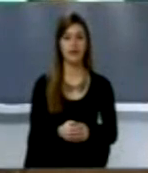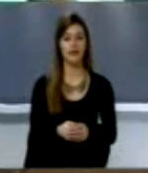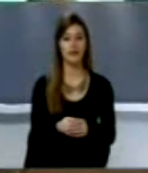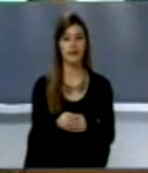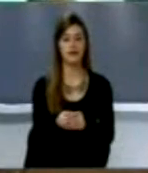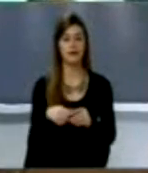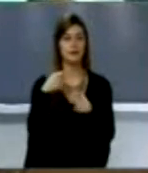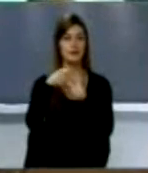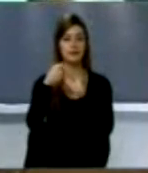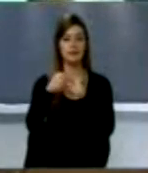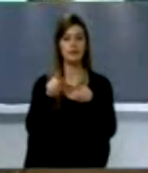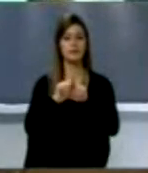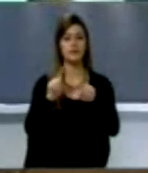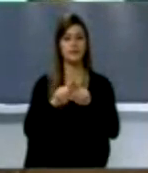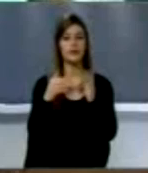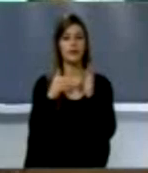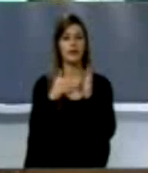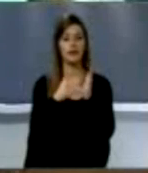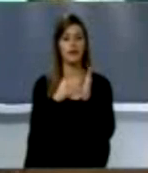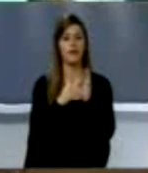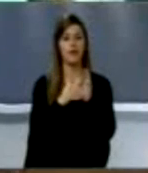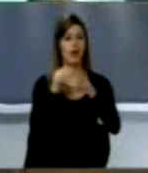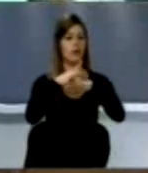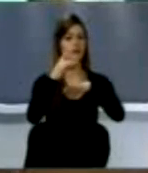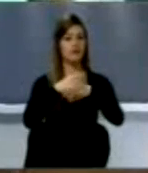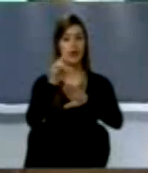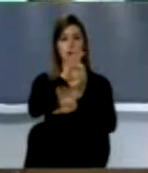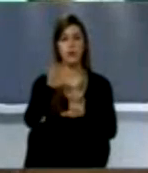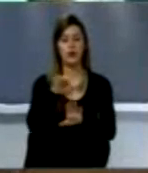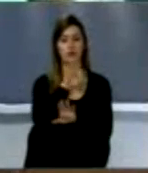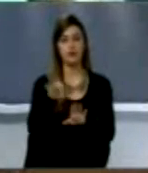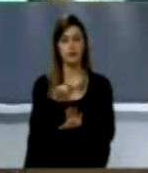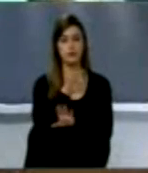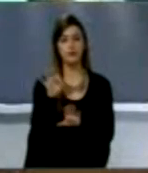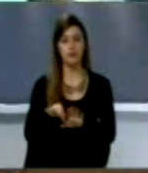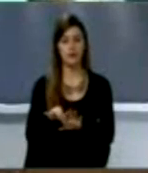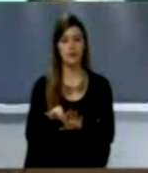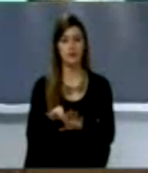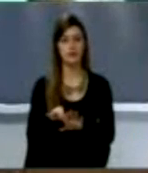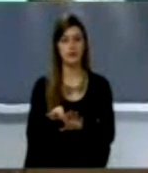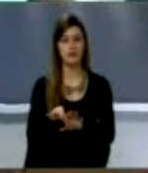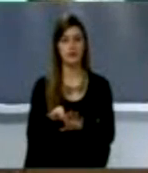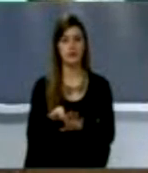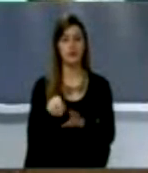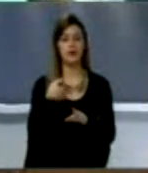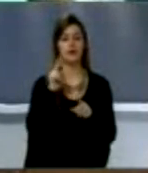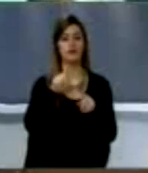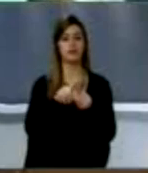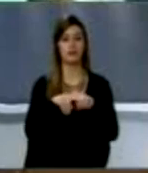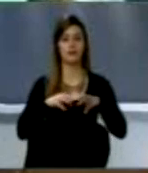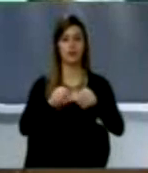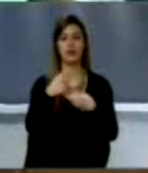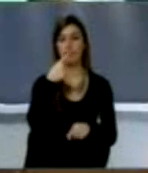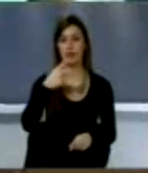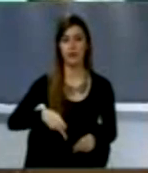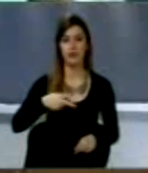Construction of wood and coal, March 7. Po ashtu do kishin mësuar se projekti kryesor kapital i drejtorisë për bujqësinë në komunën e Fushë